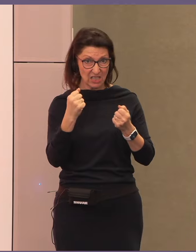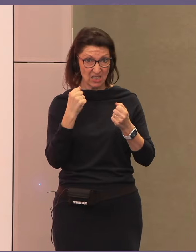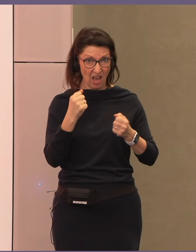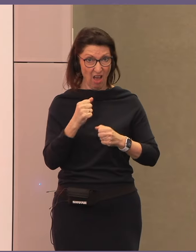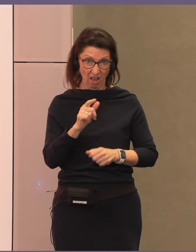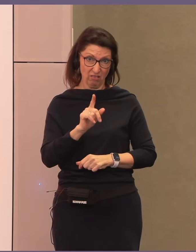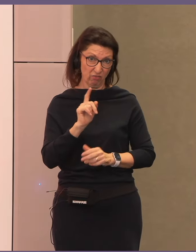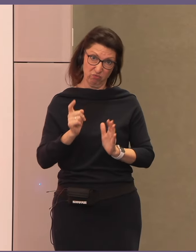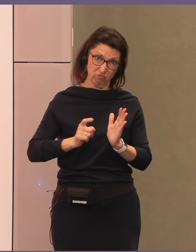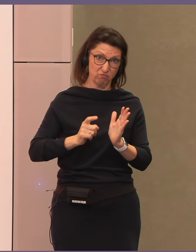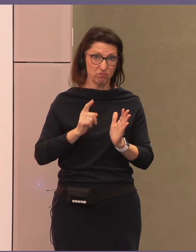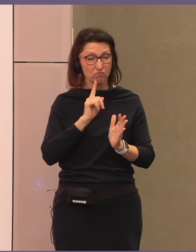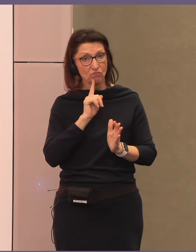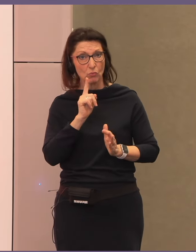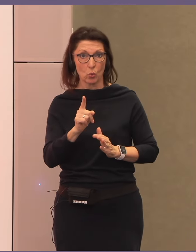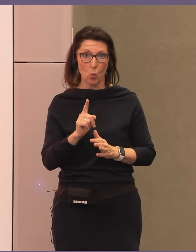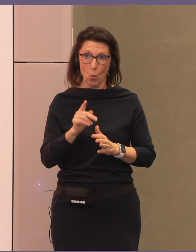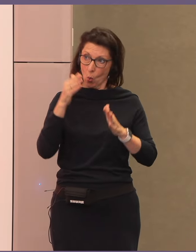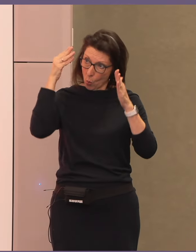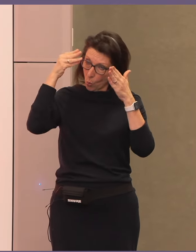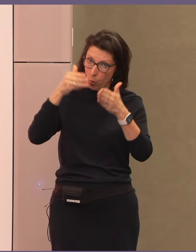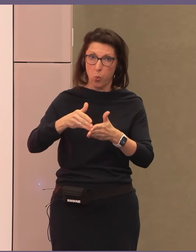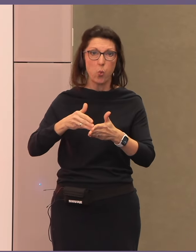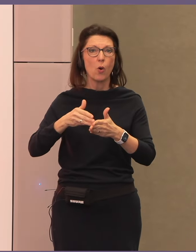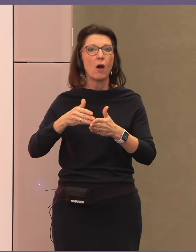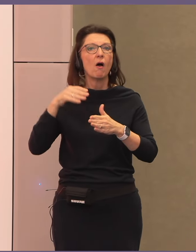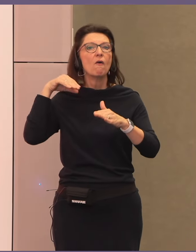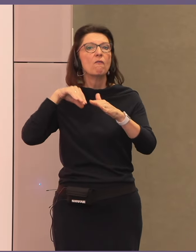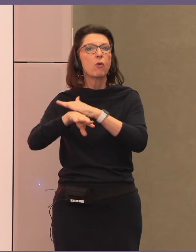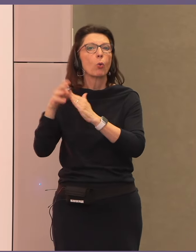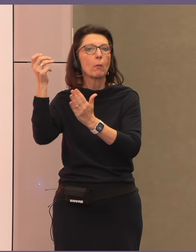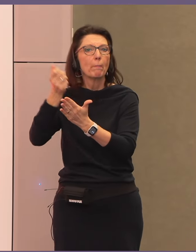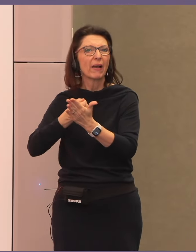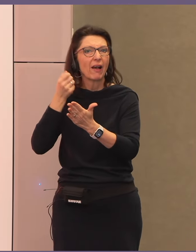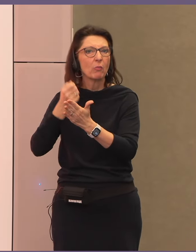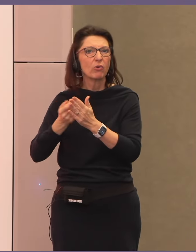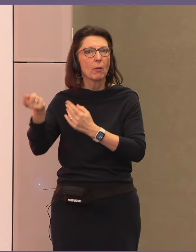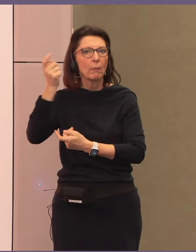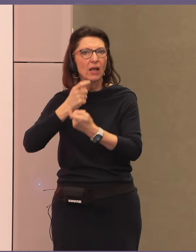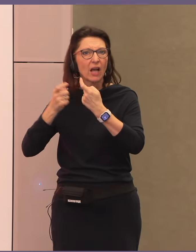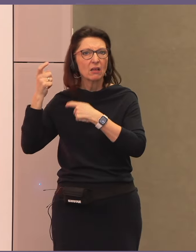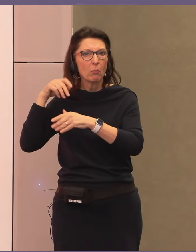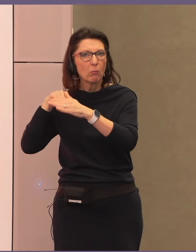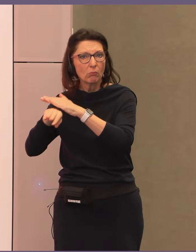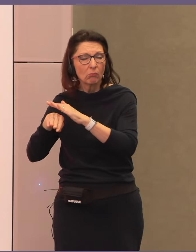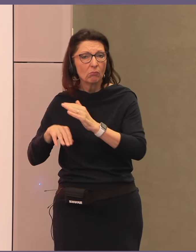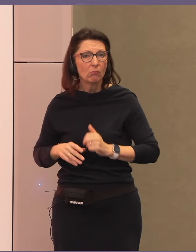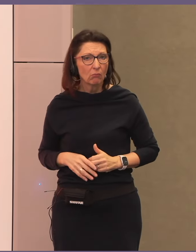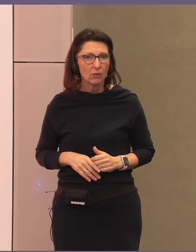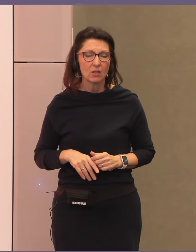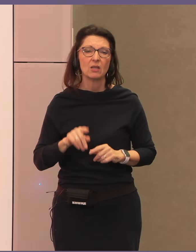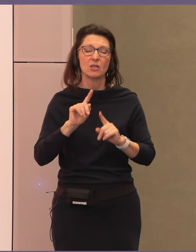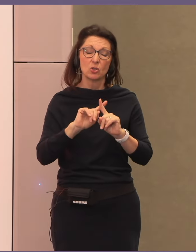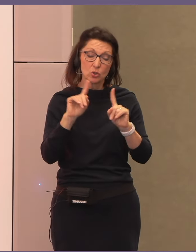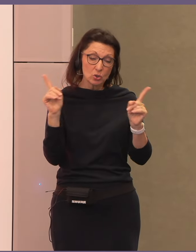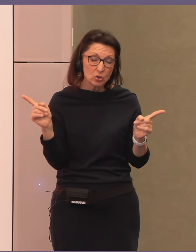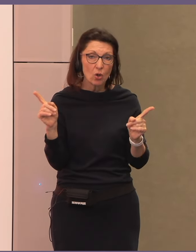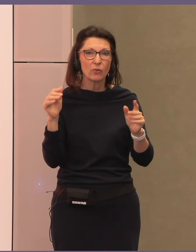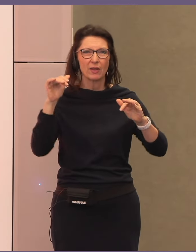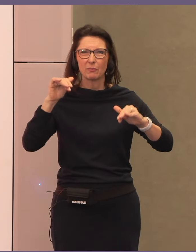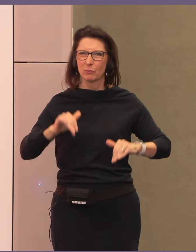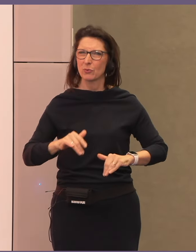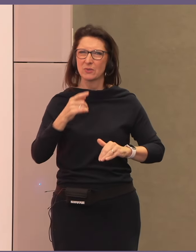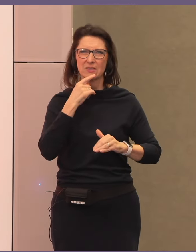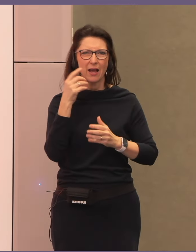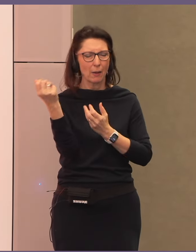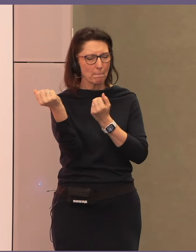speziellen Politikbereich, nämlich der Flucht und Migration beschränkt. Vielmehr kann von einem politischen Spillover